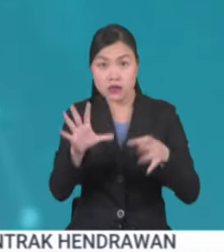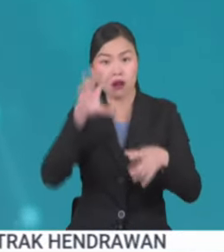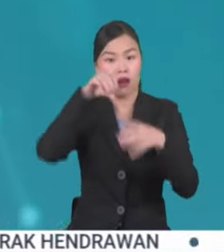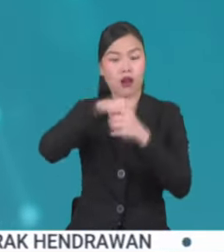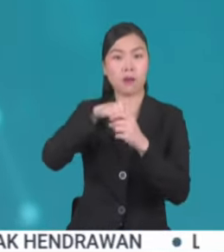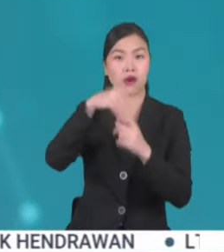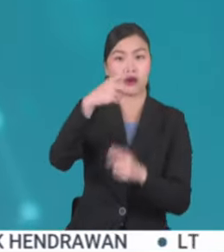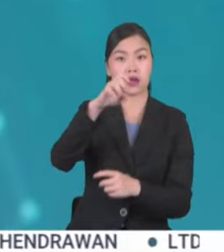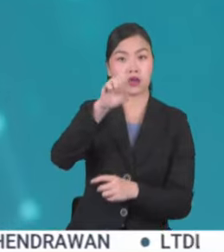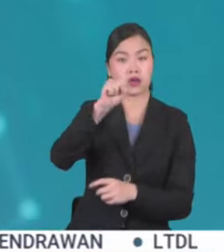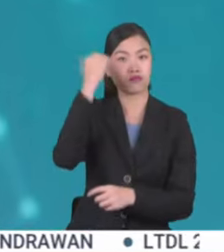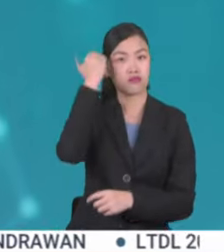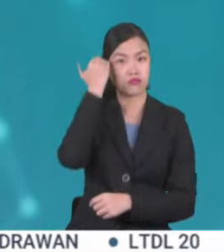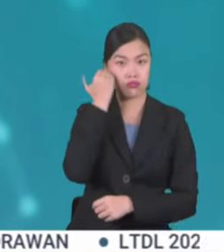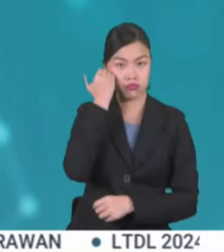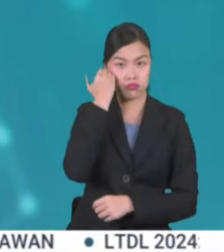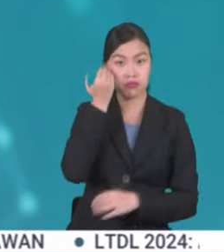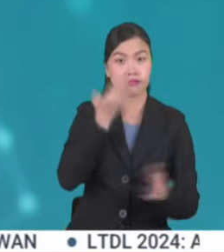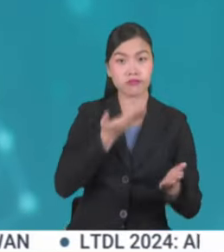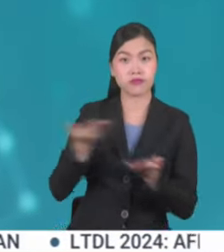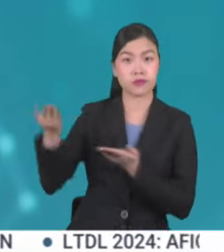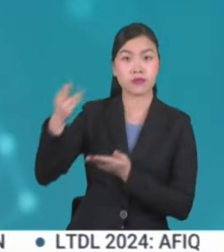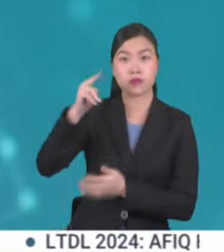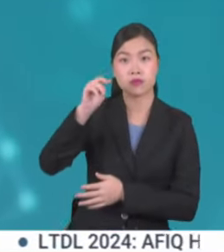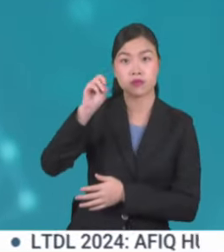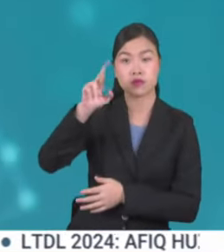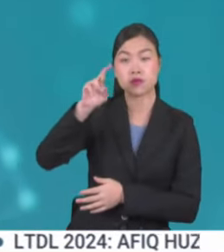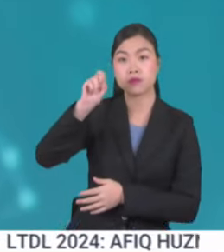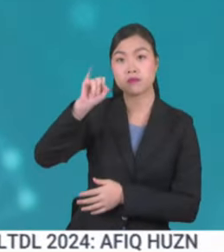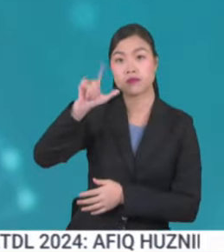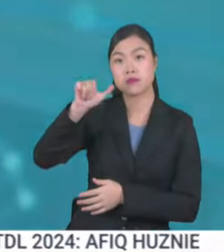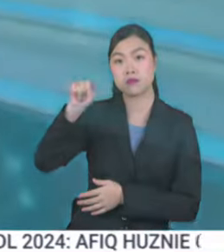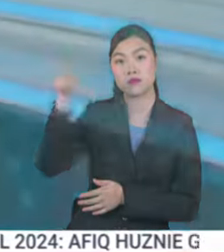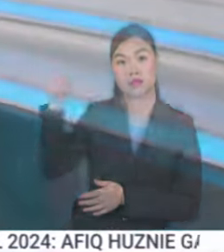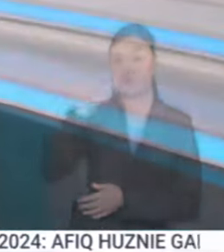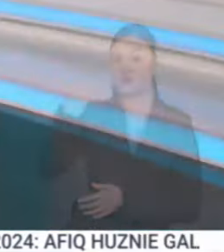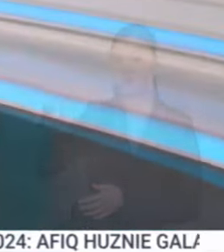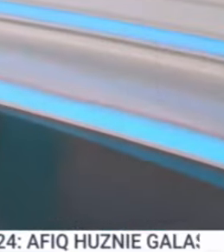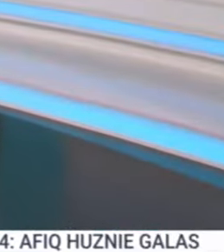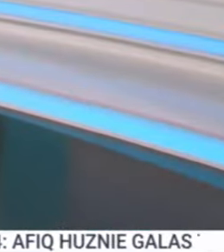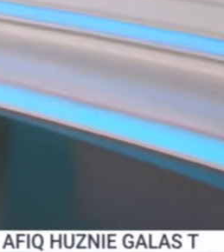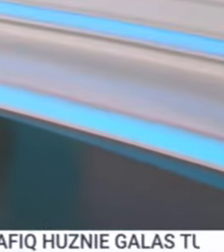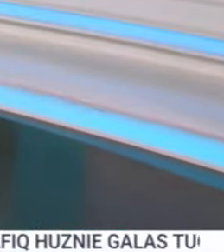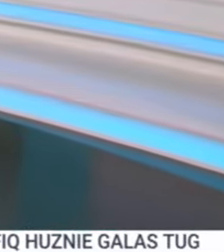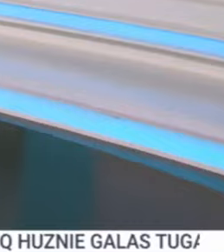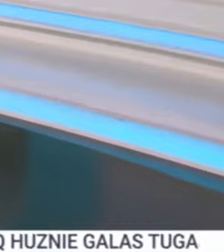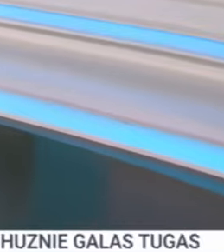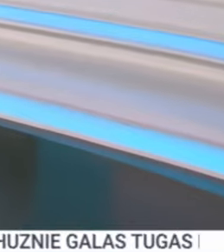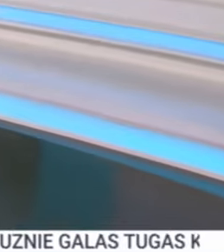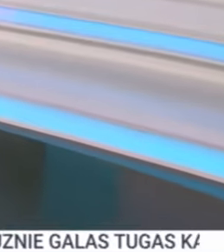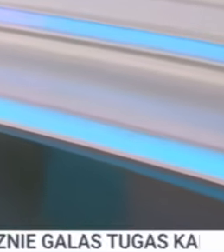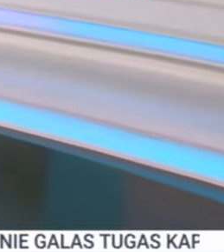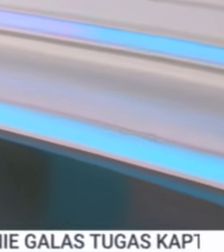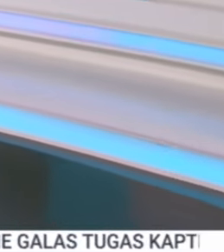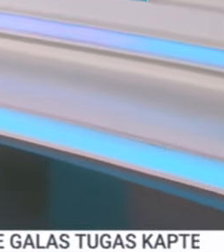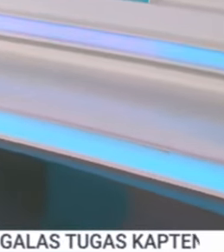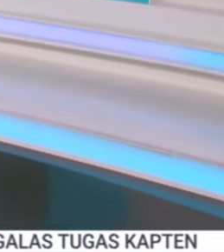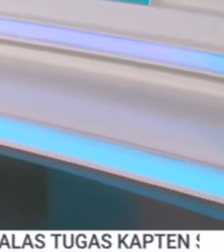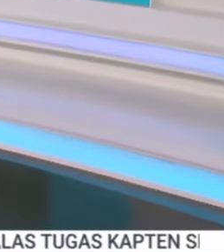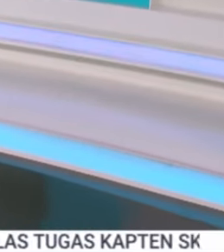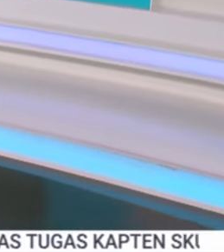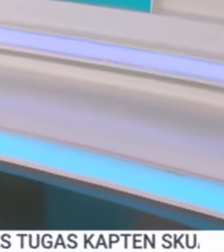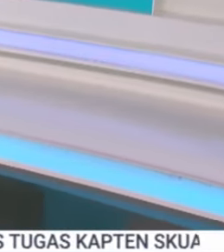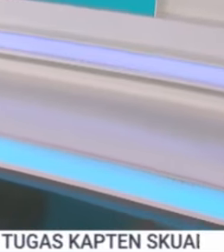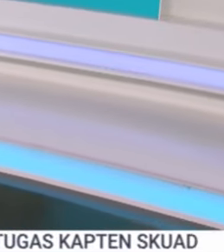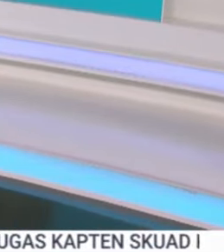terlibat dengan kes mahkamah. Perinciannya langsung bersama Norsila Talaha di Kuching. Norsila, silakan. Terima